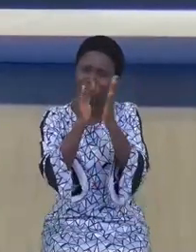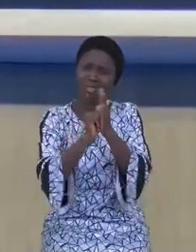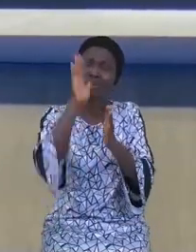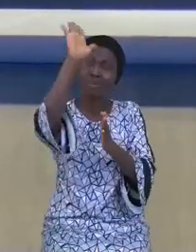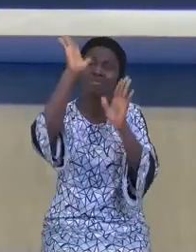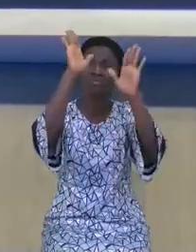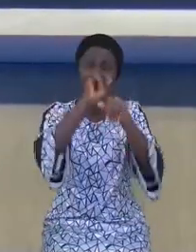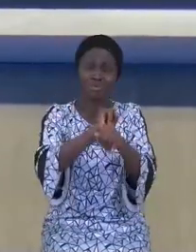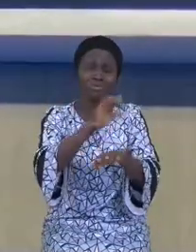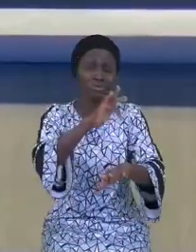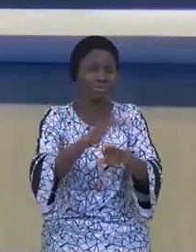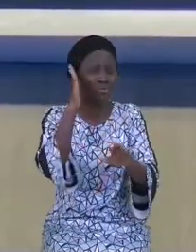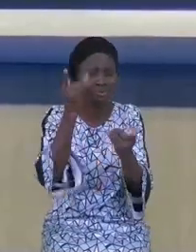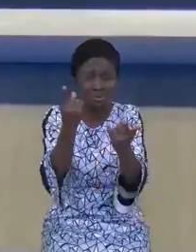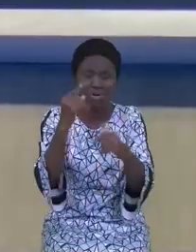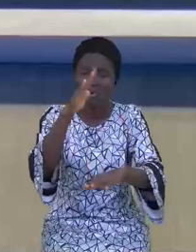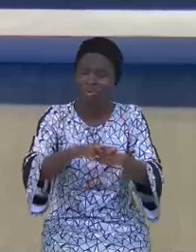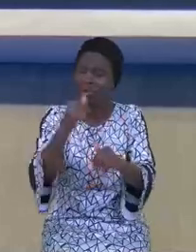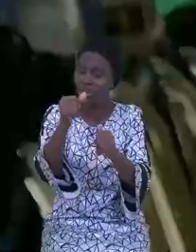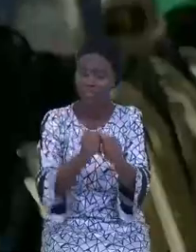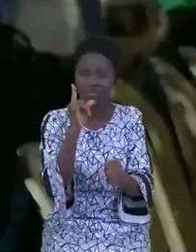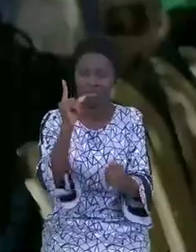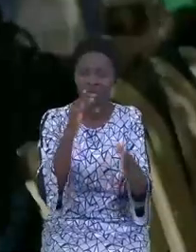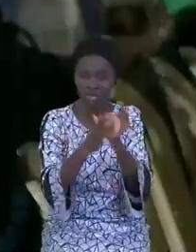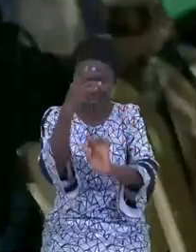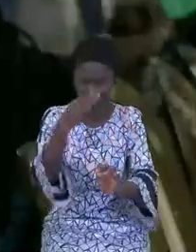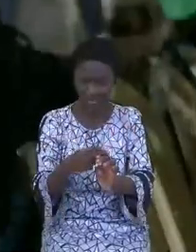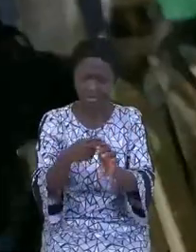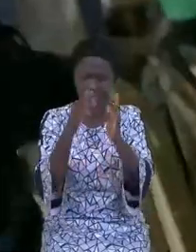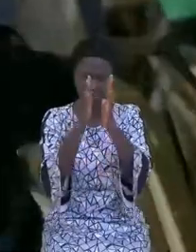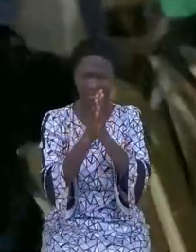miraculeuse parvienne à chacun au nom de Jésus.